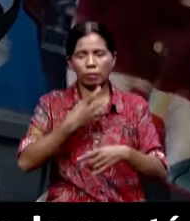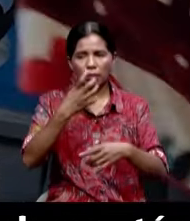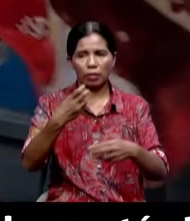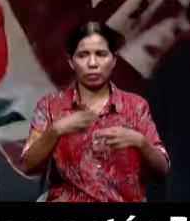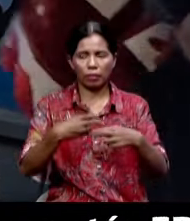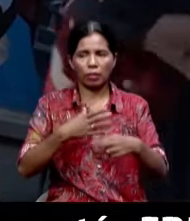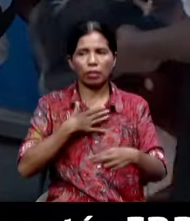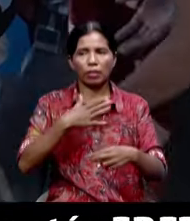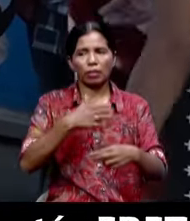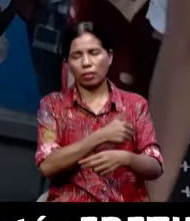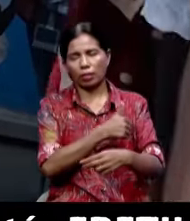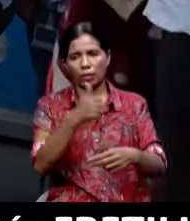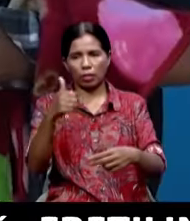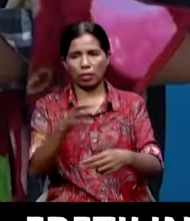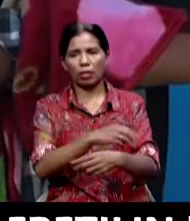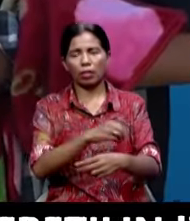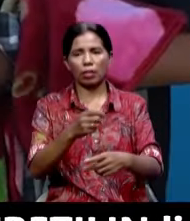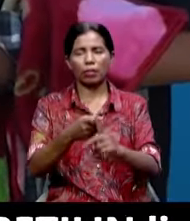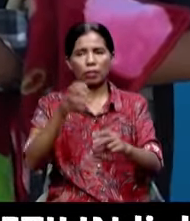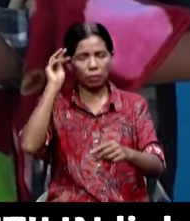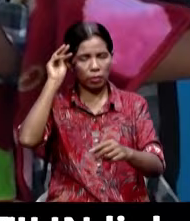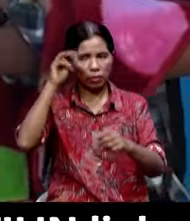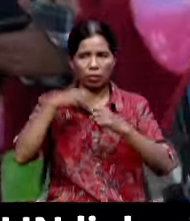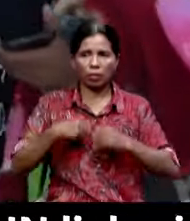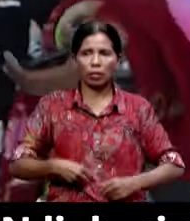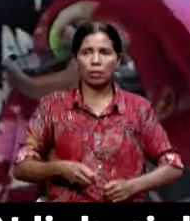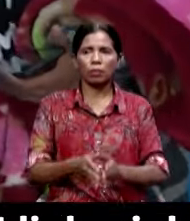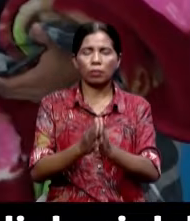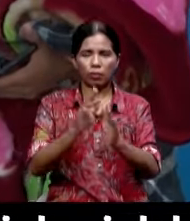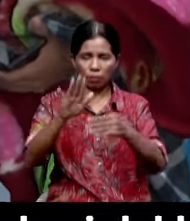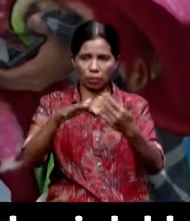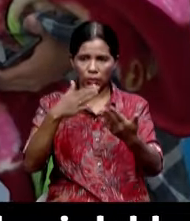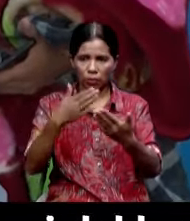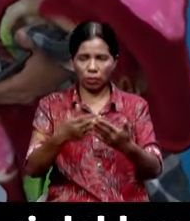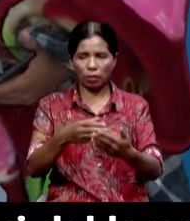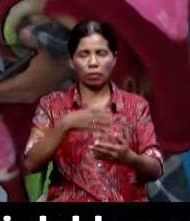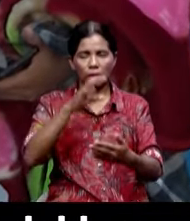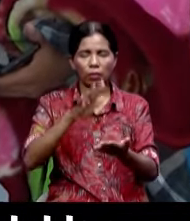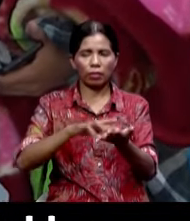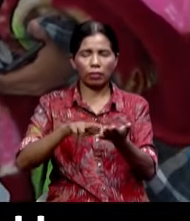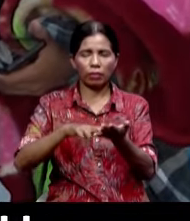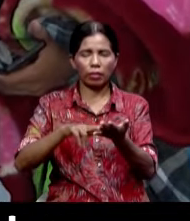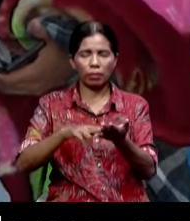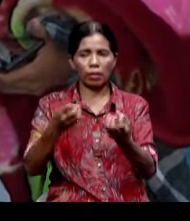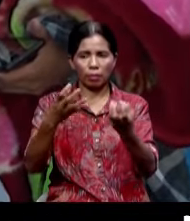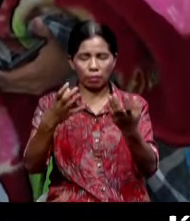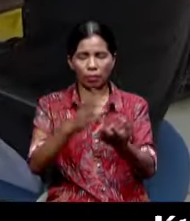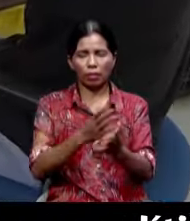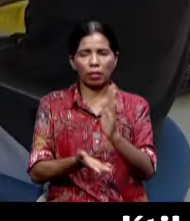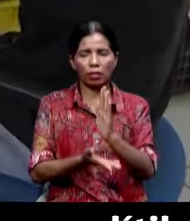difícil dada is no se luktan nu ne parte ministeru saúde mos husu sida daun sira atu konsumo vitamina barak ho dihasa